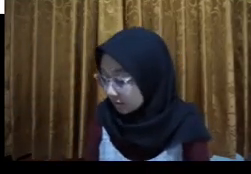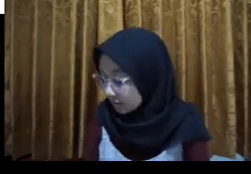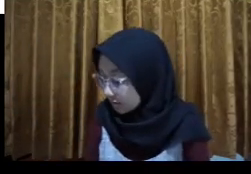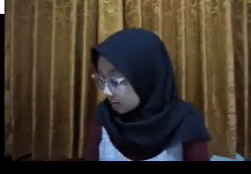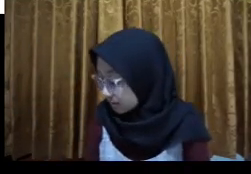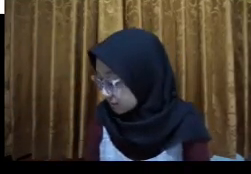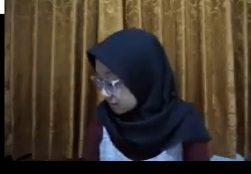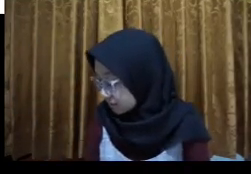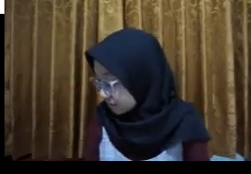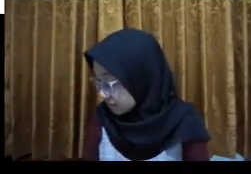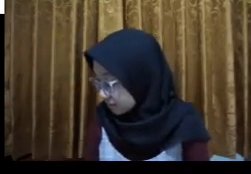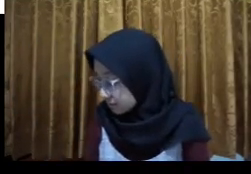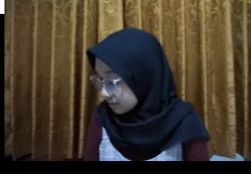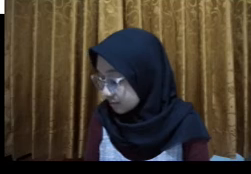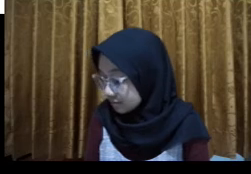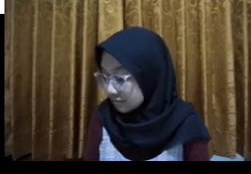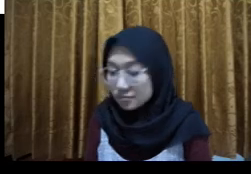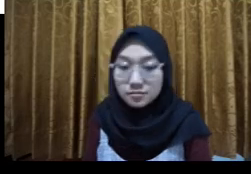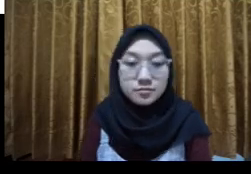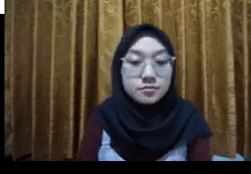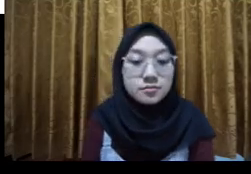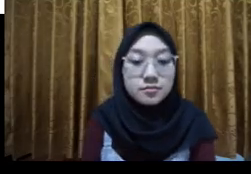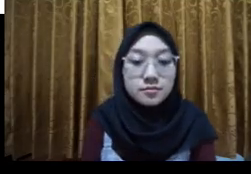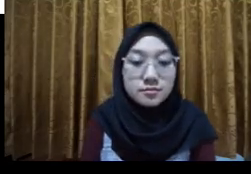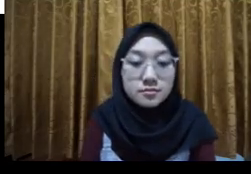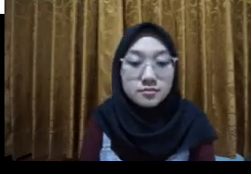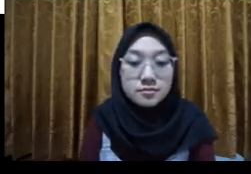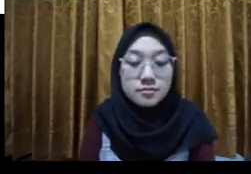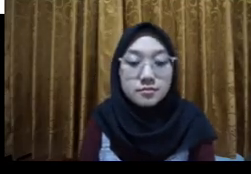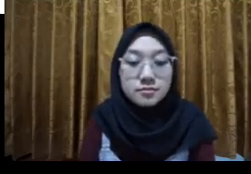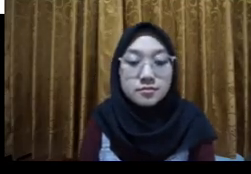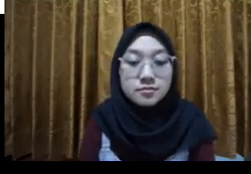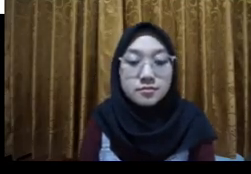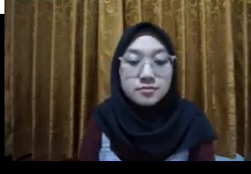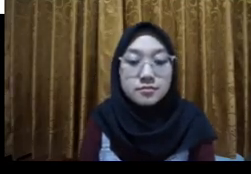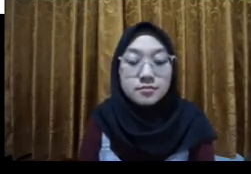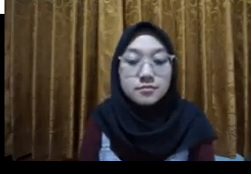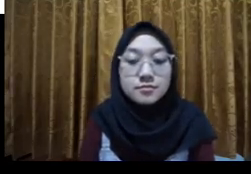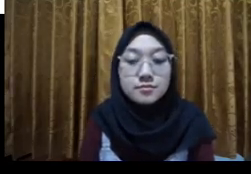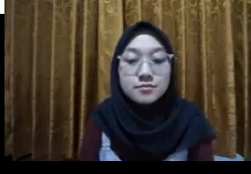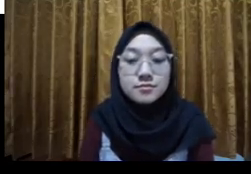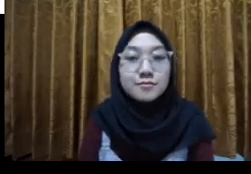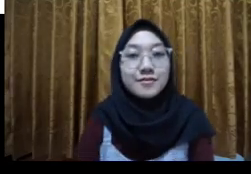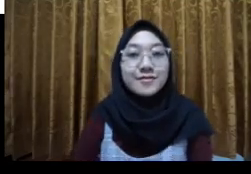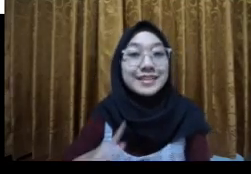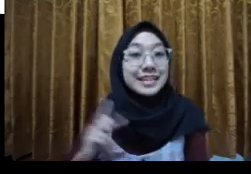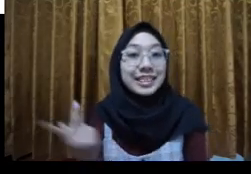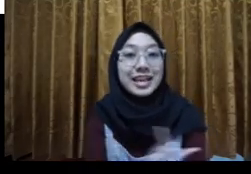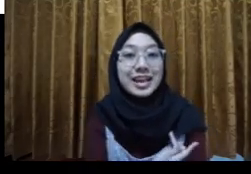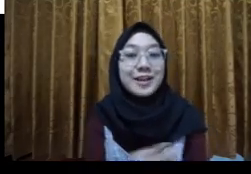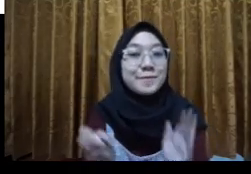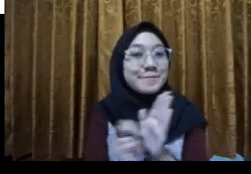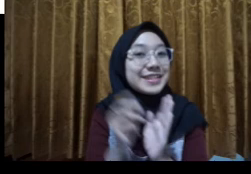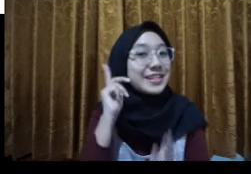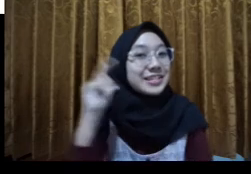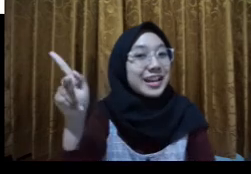hilangnya figur orang tua disebabkan oleh 2 poin berikut. Bulat sosok orang tua yang keras, yang menyisakan banyak luka. Keras di sini berarti